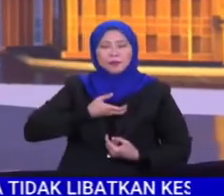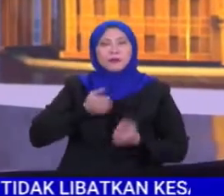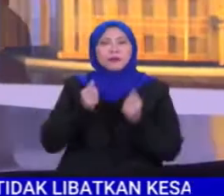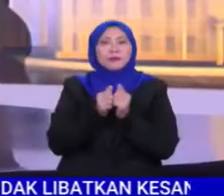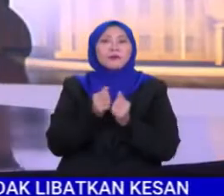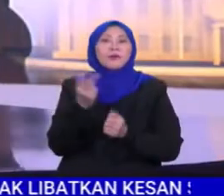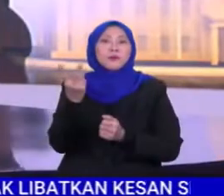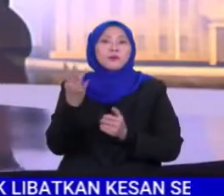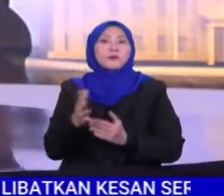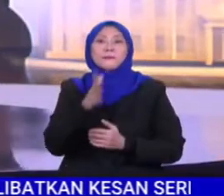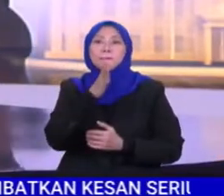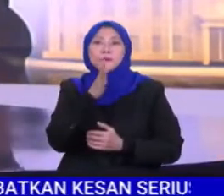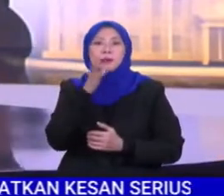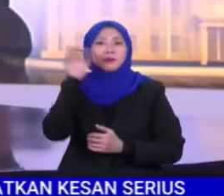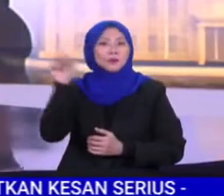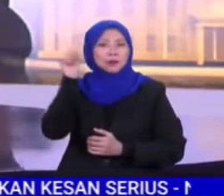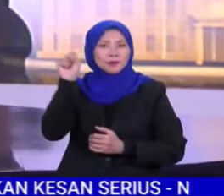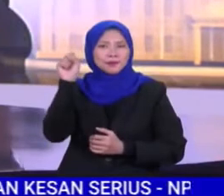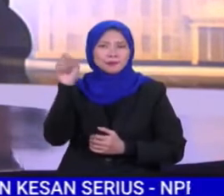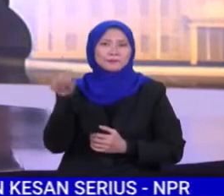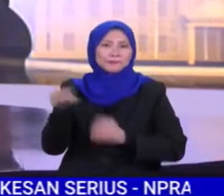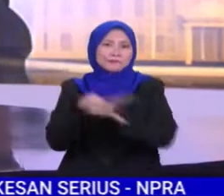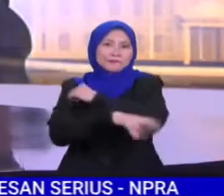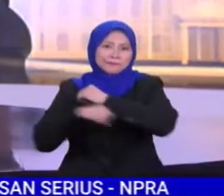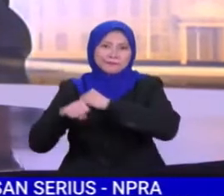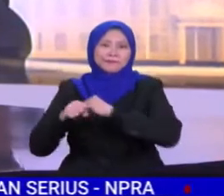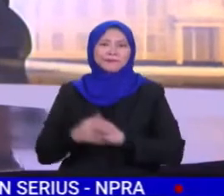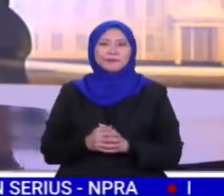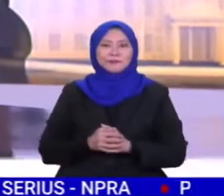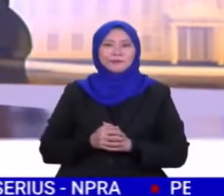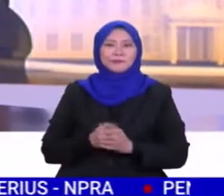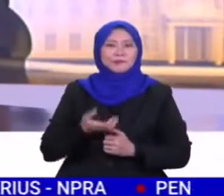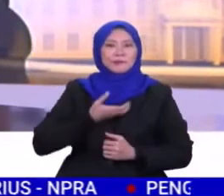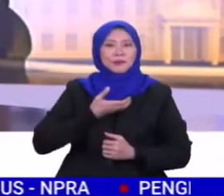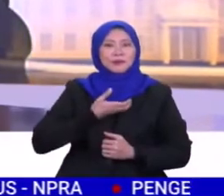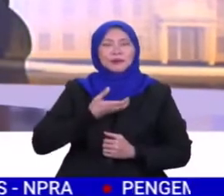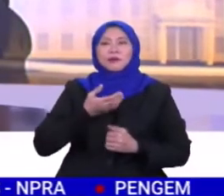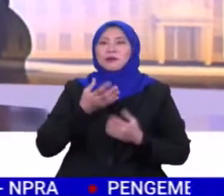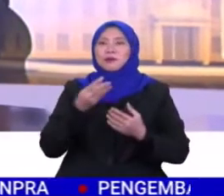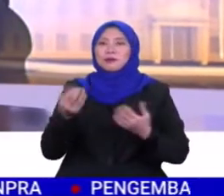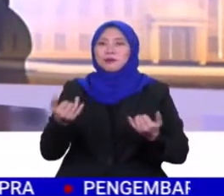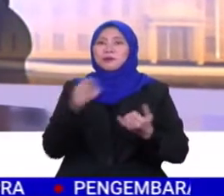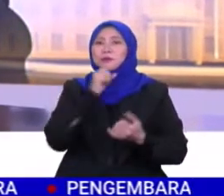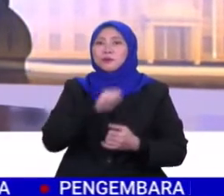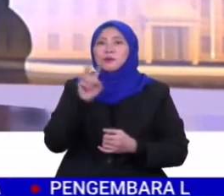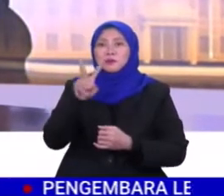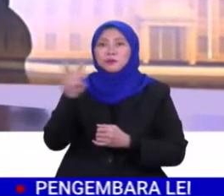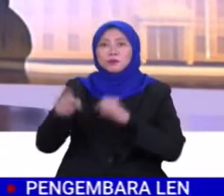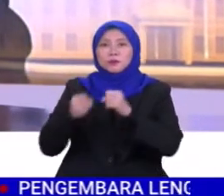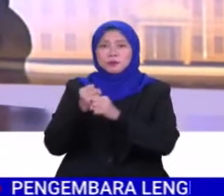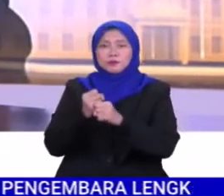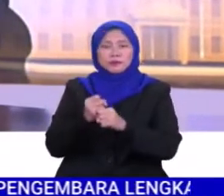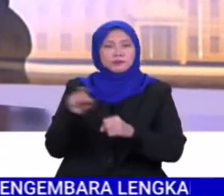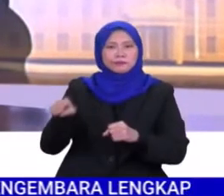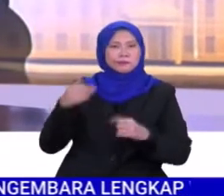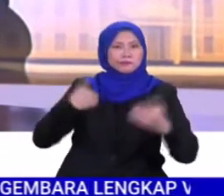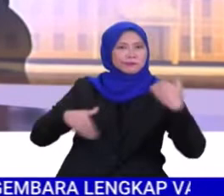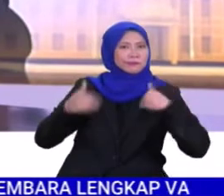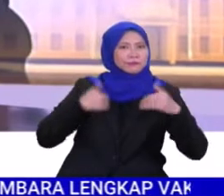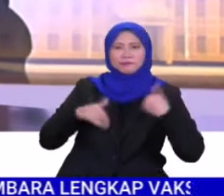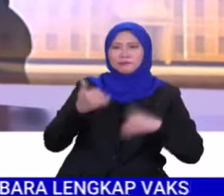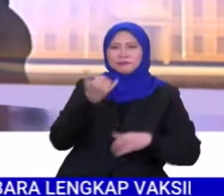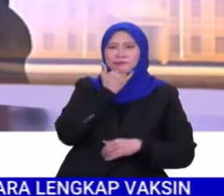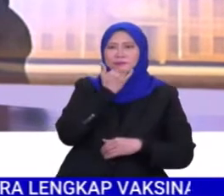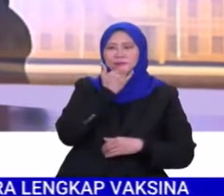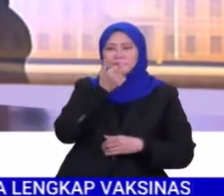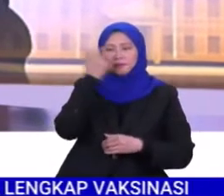ibu saudara nya sendiri Minggu lalu Teduh Muhamad Rizal masuk TV 22 tahun bagaimana pun mengaku tidak bersalah Selepas Kau